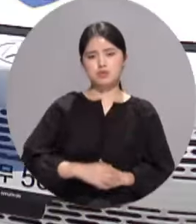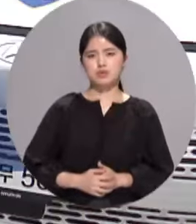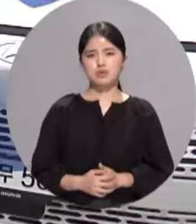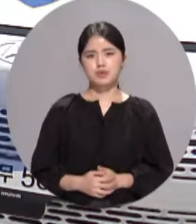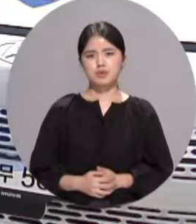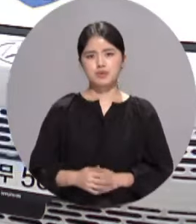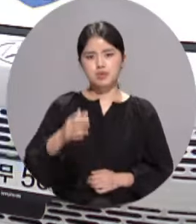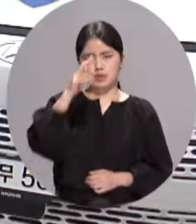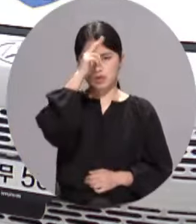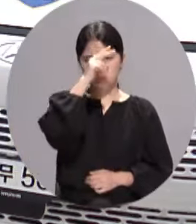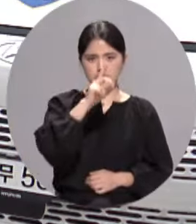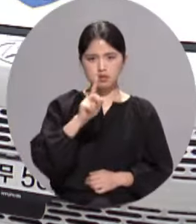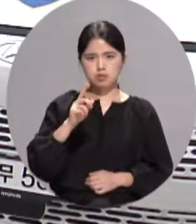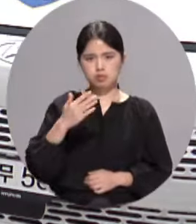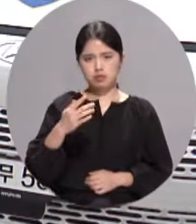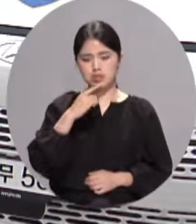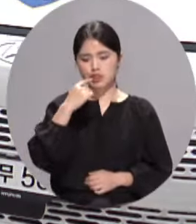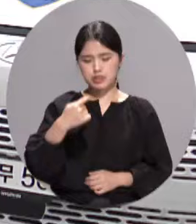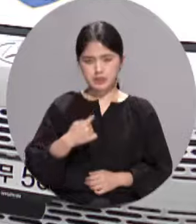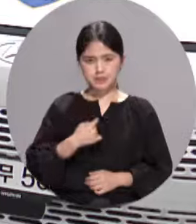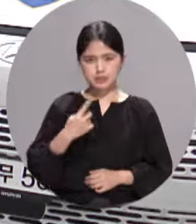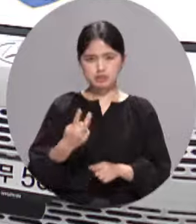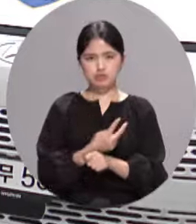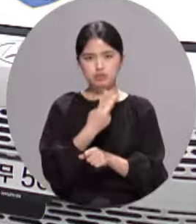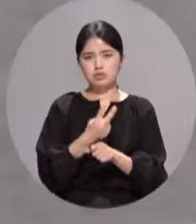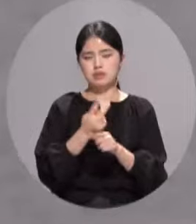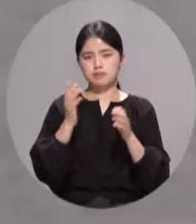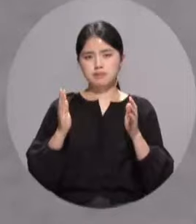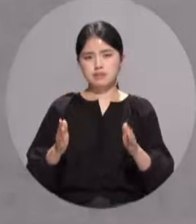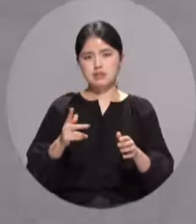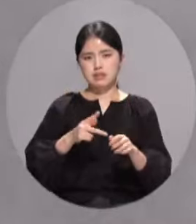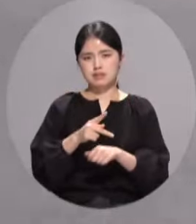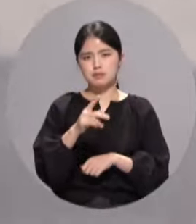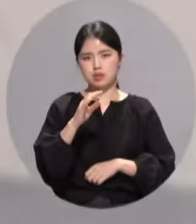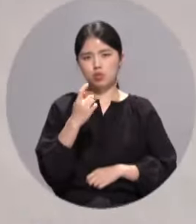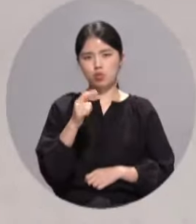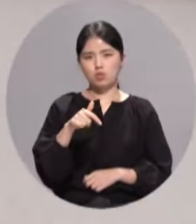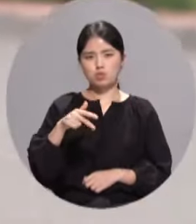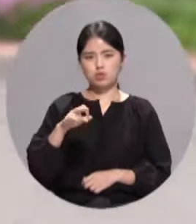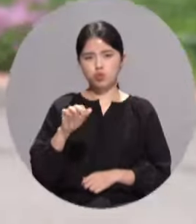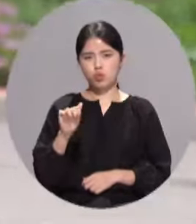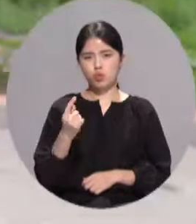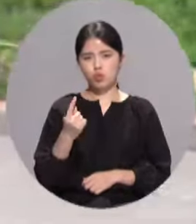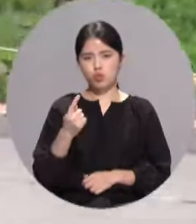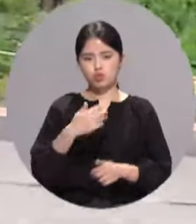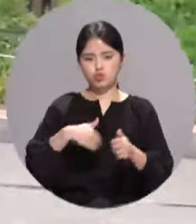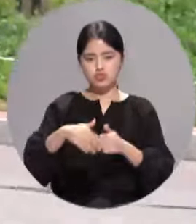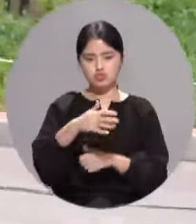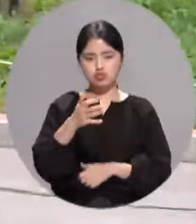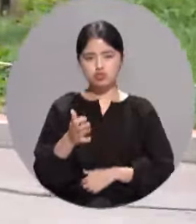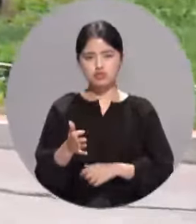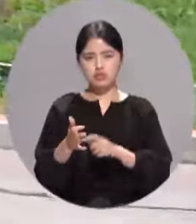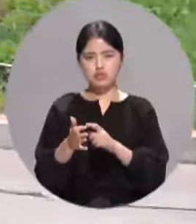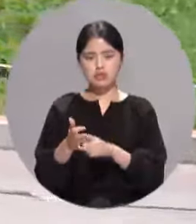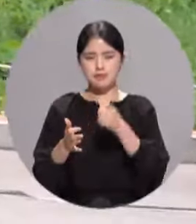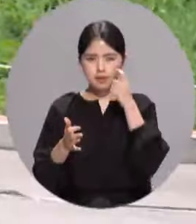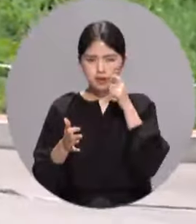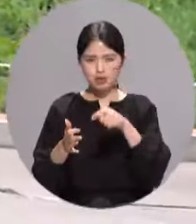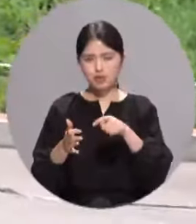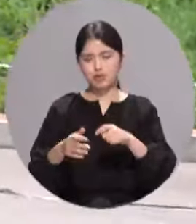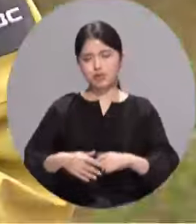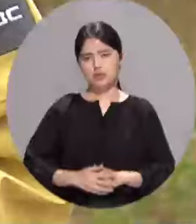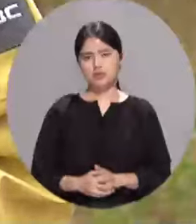되니까 소방은 신고가 접수된 시간에 주차장에서 실종자의 차량을